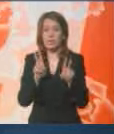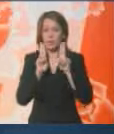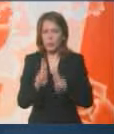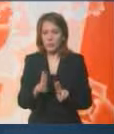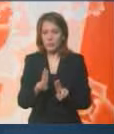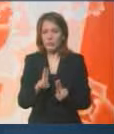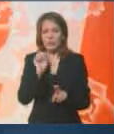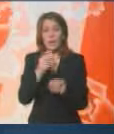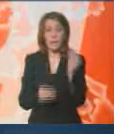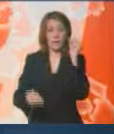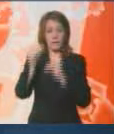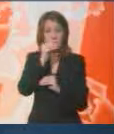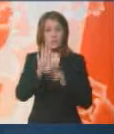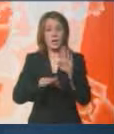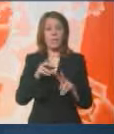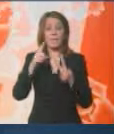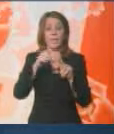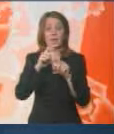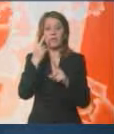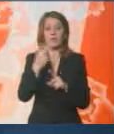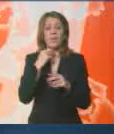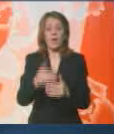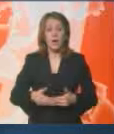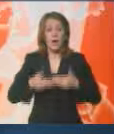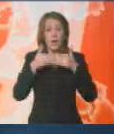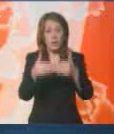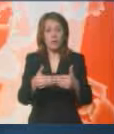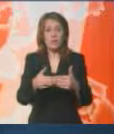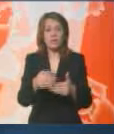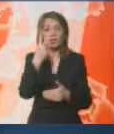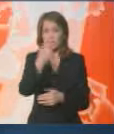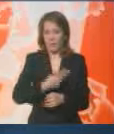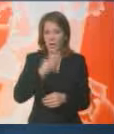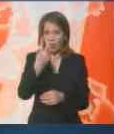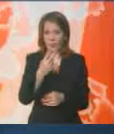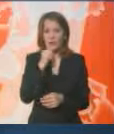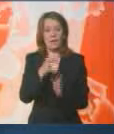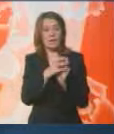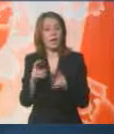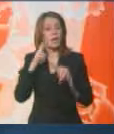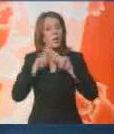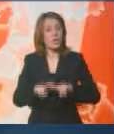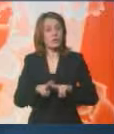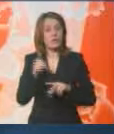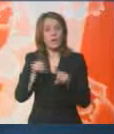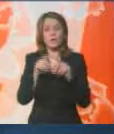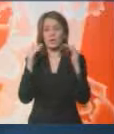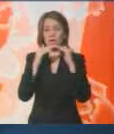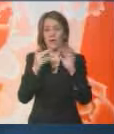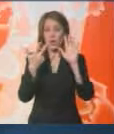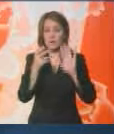mogućnost da se povećanje stope PDV-a odloži za neke 2 godine i da će i dalje ostati na tom nivou